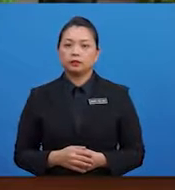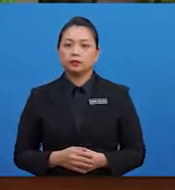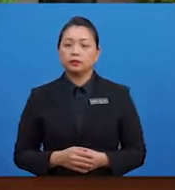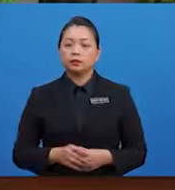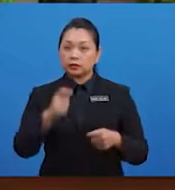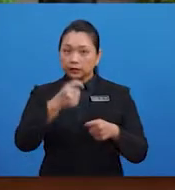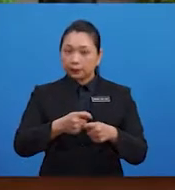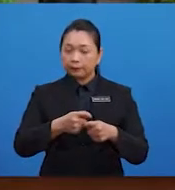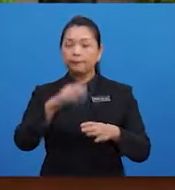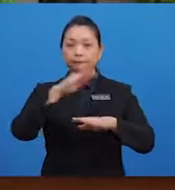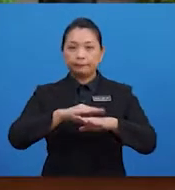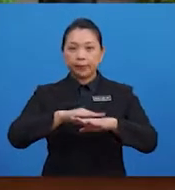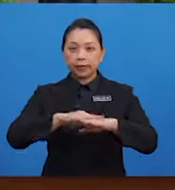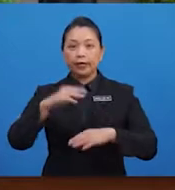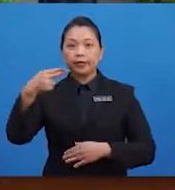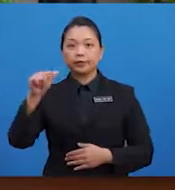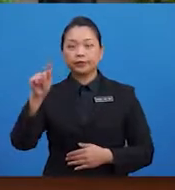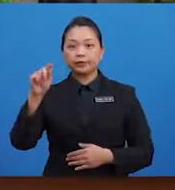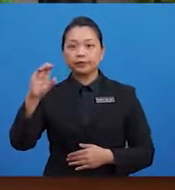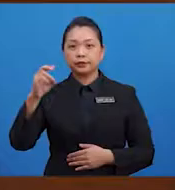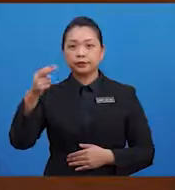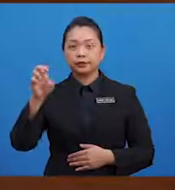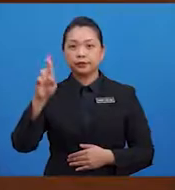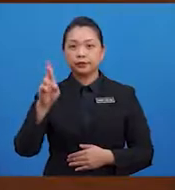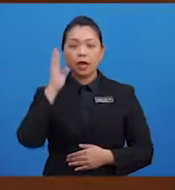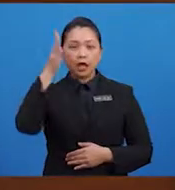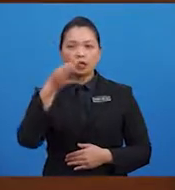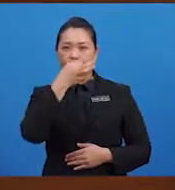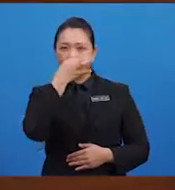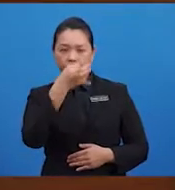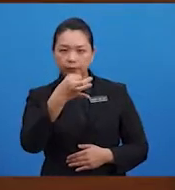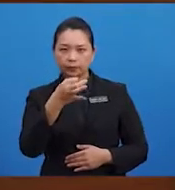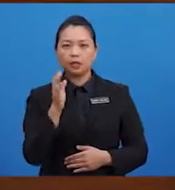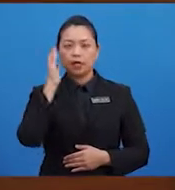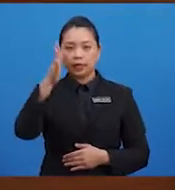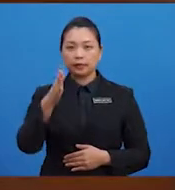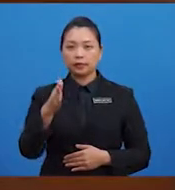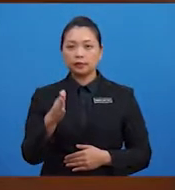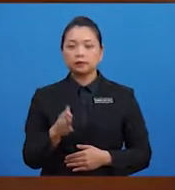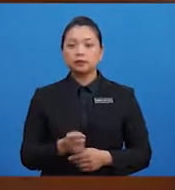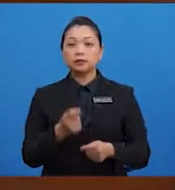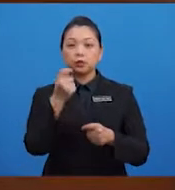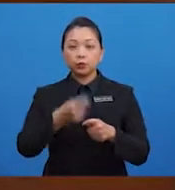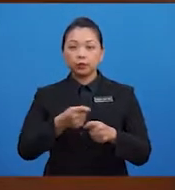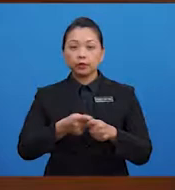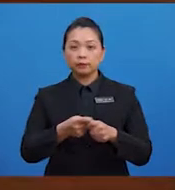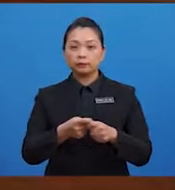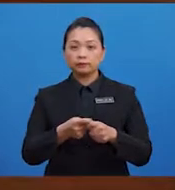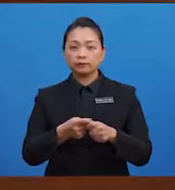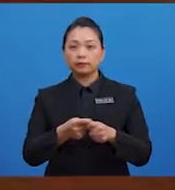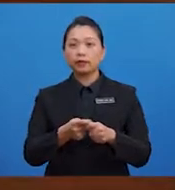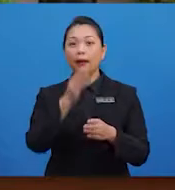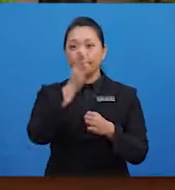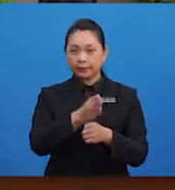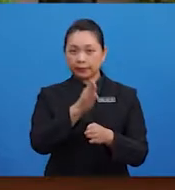Ketetapan pada hatcher akan mempengaruhi keadaan hatcher yang akan menentukan peratus kebernasan telur ayam yang